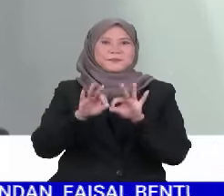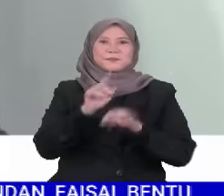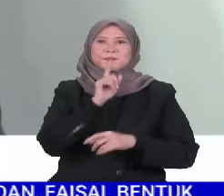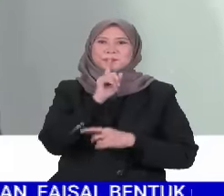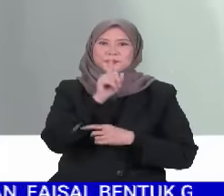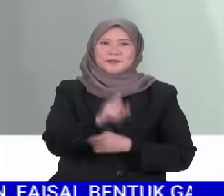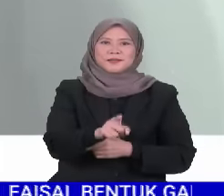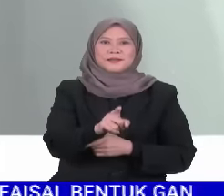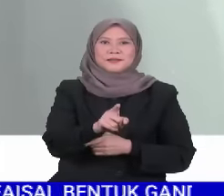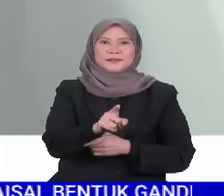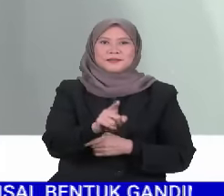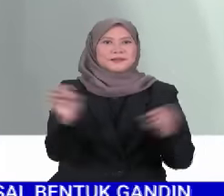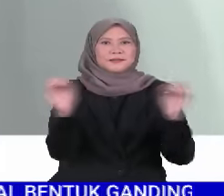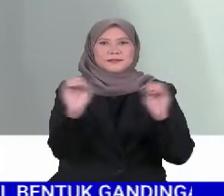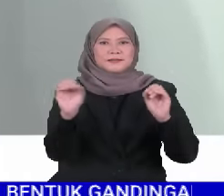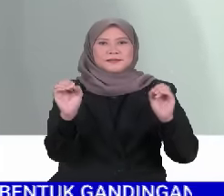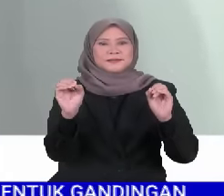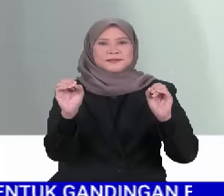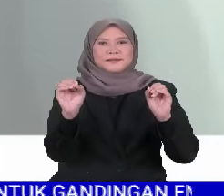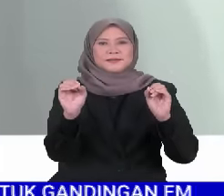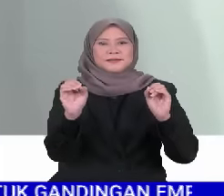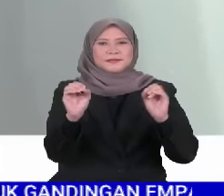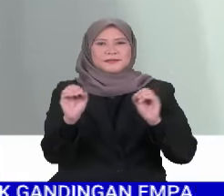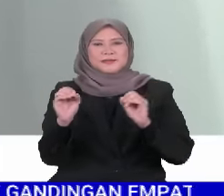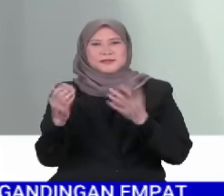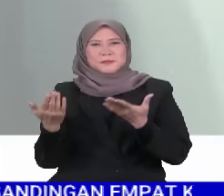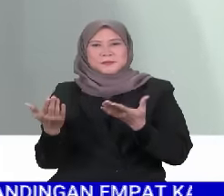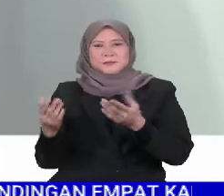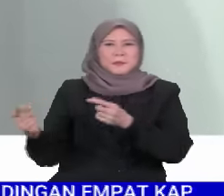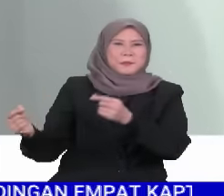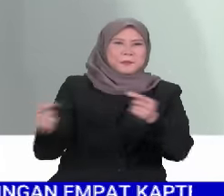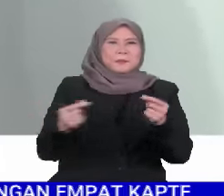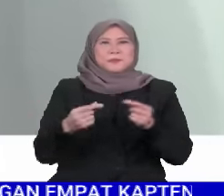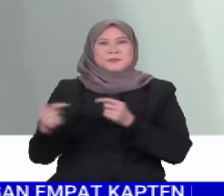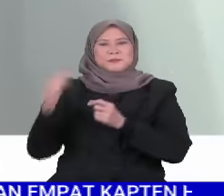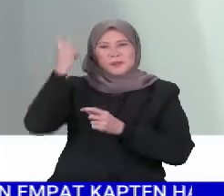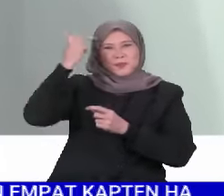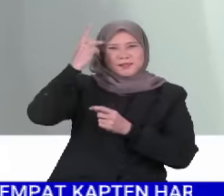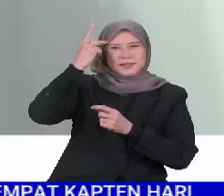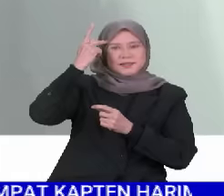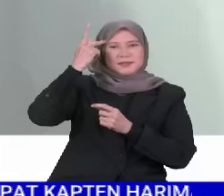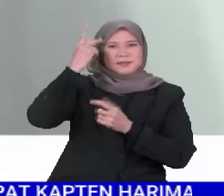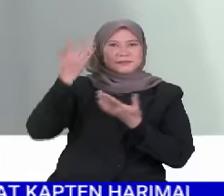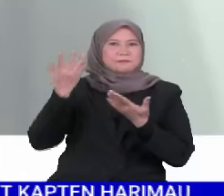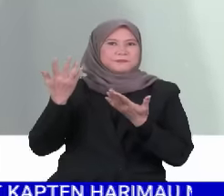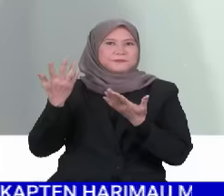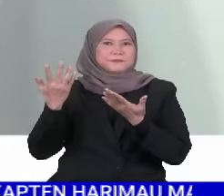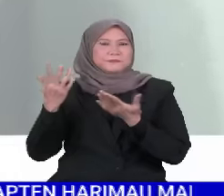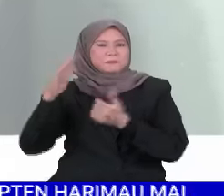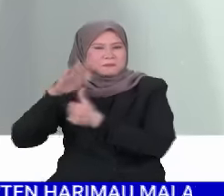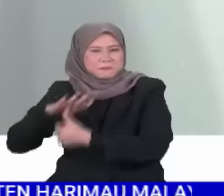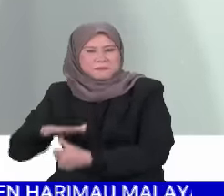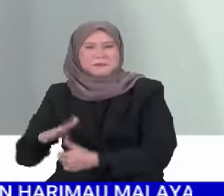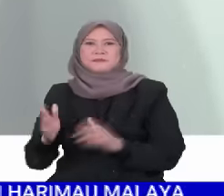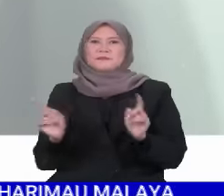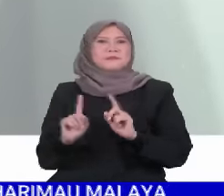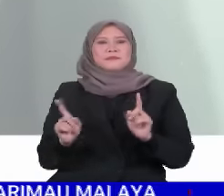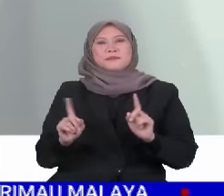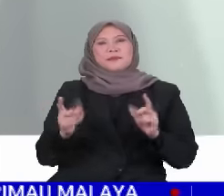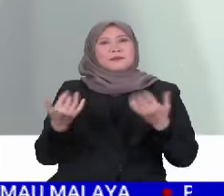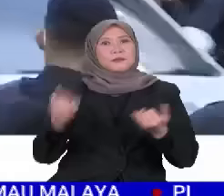memastikan tidak ada lagi ya cakap-cakap politik ataupun politik King yang berterus saja perlu sedap